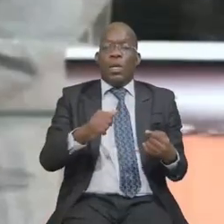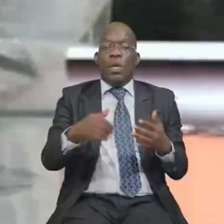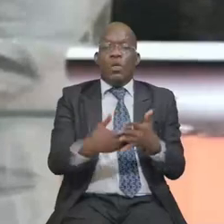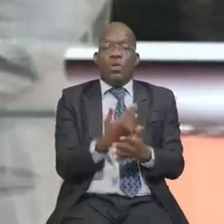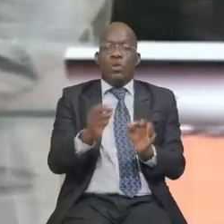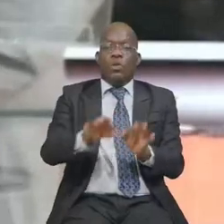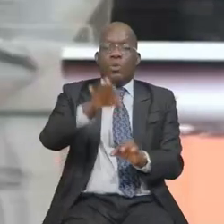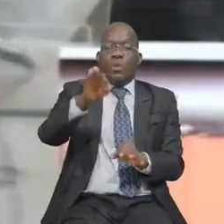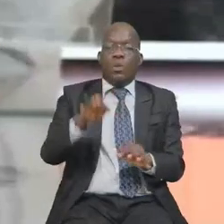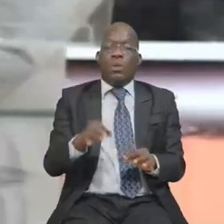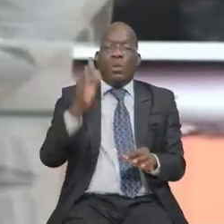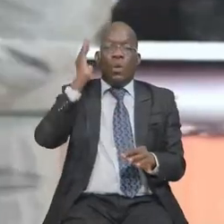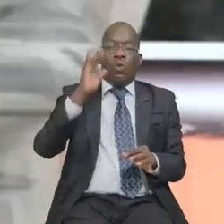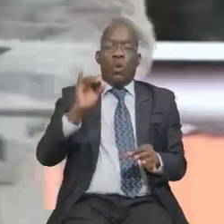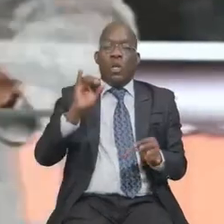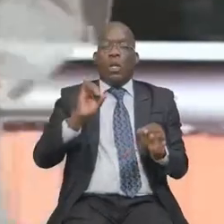nouveau.